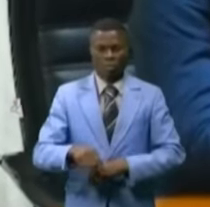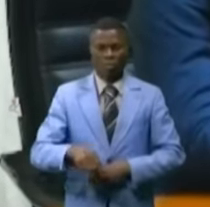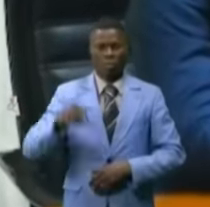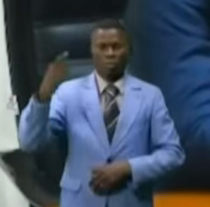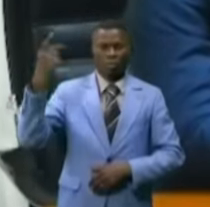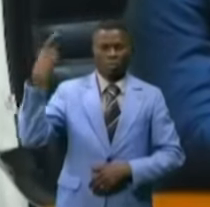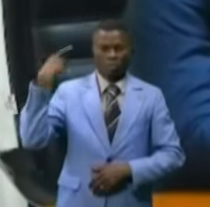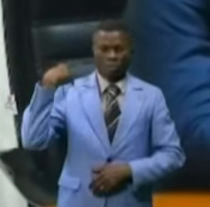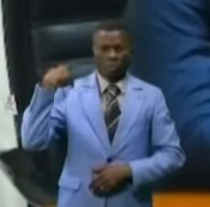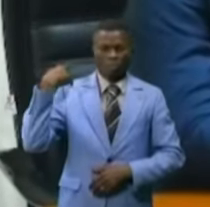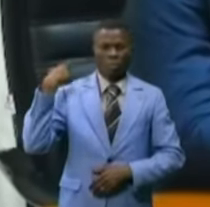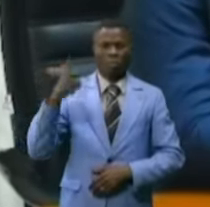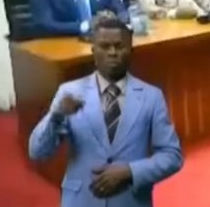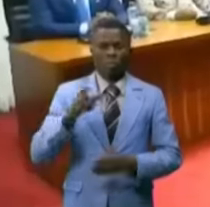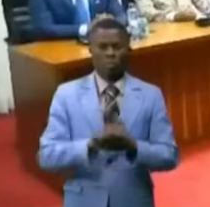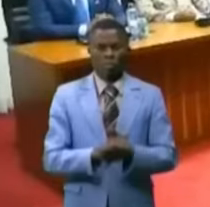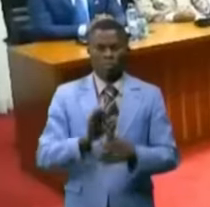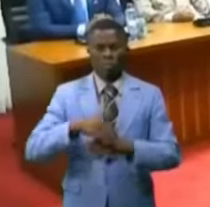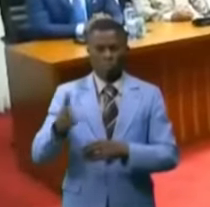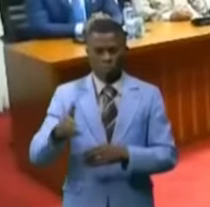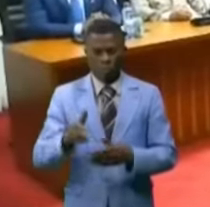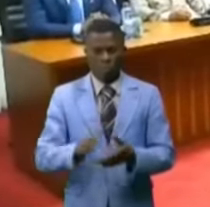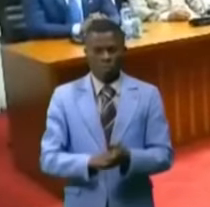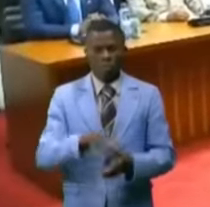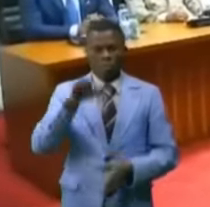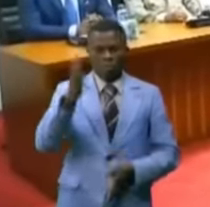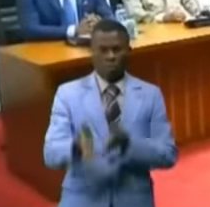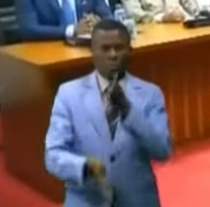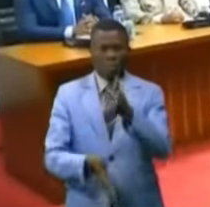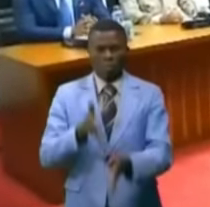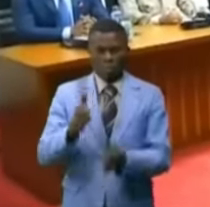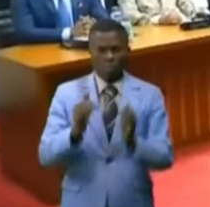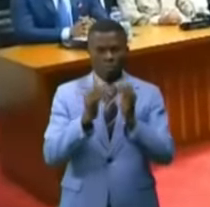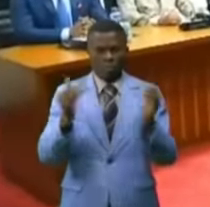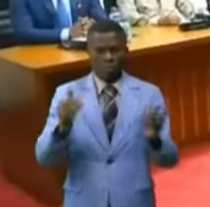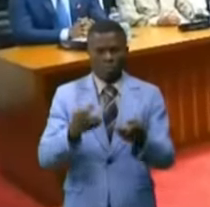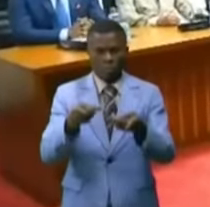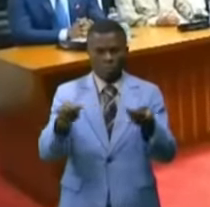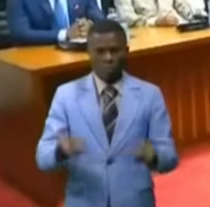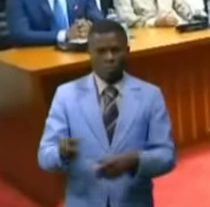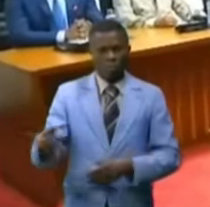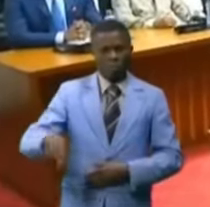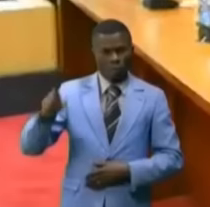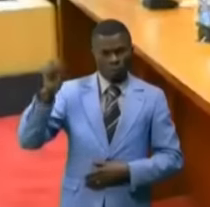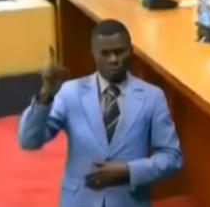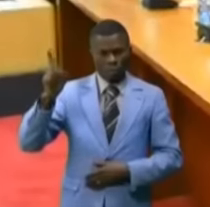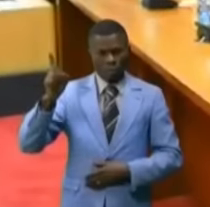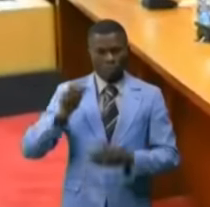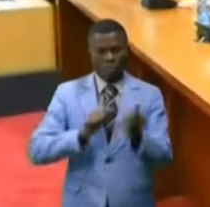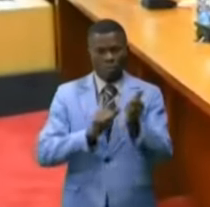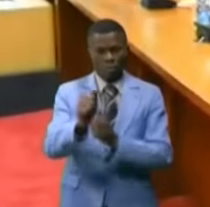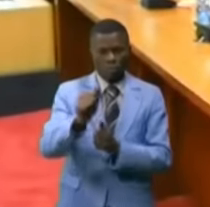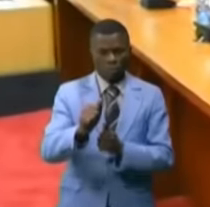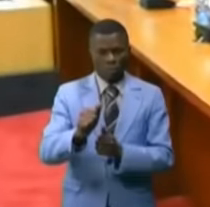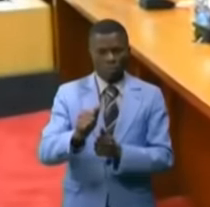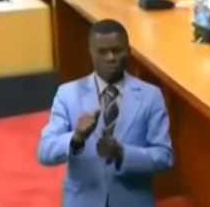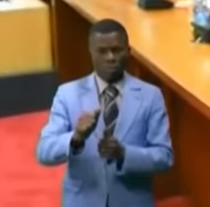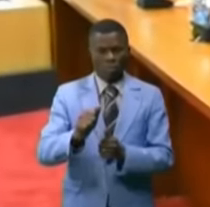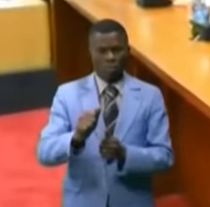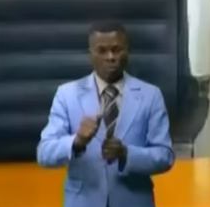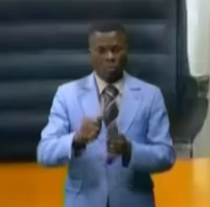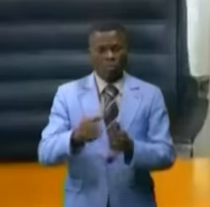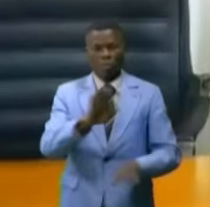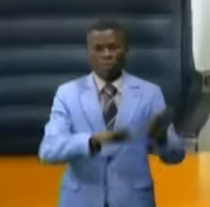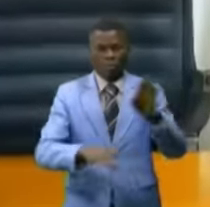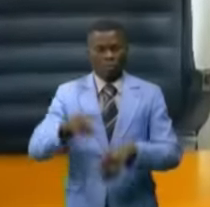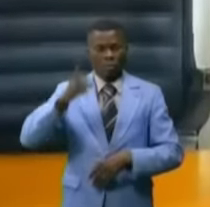Gaspard Ngondonkoy. Après une marche pacifique partie de la place des évolués à Gombe, en passant par le mausolée Musée